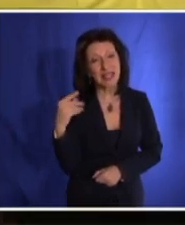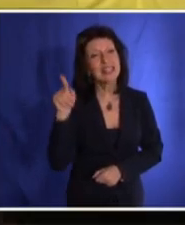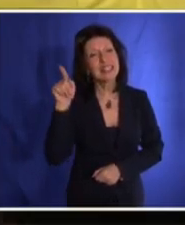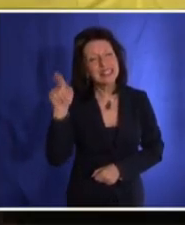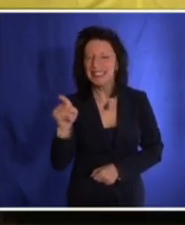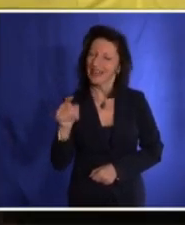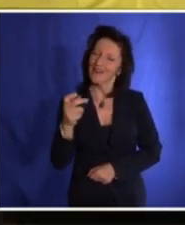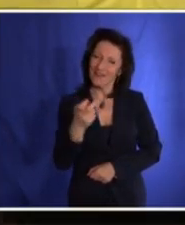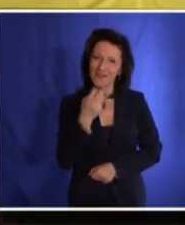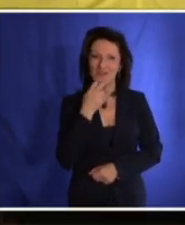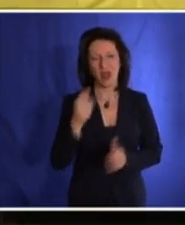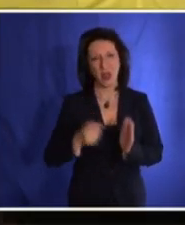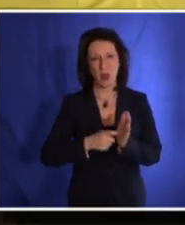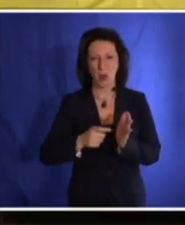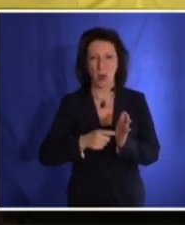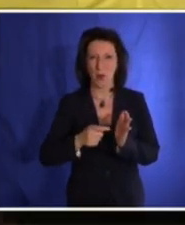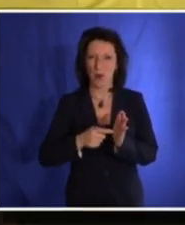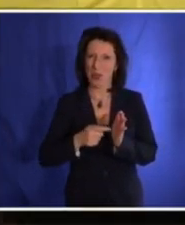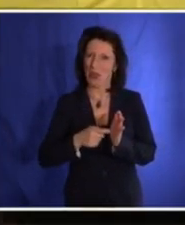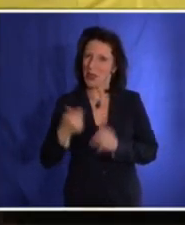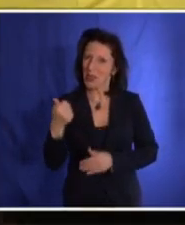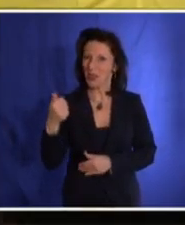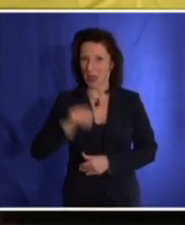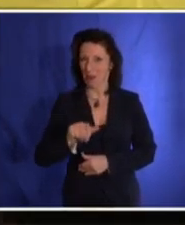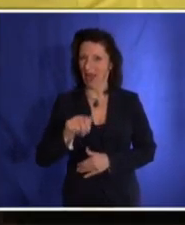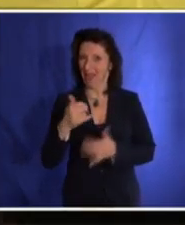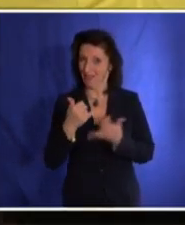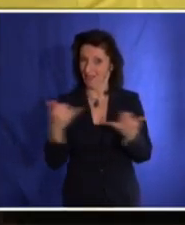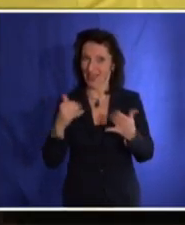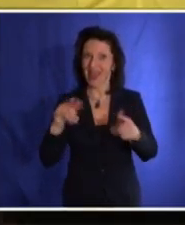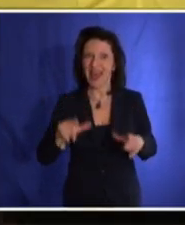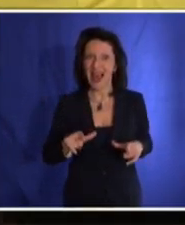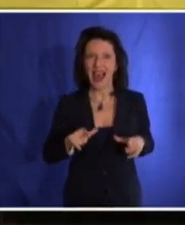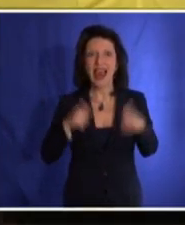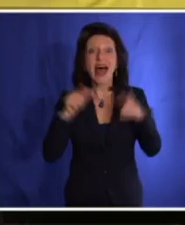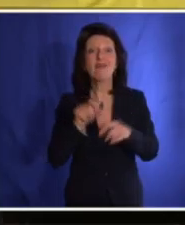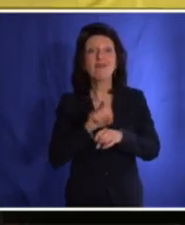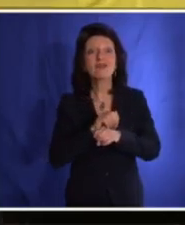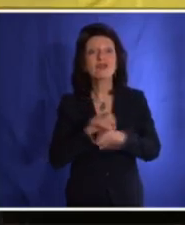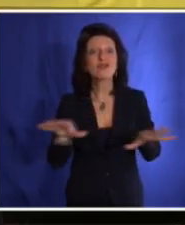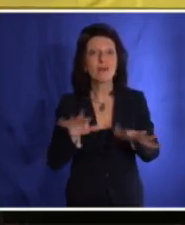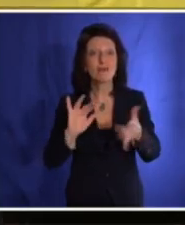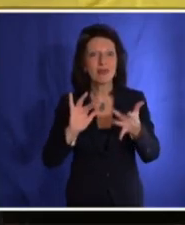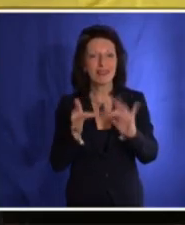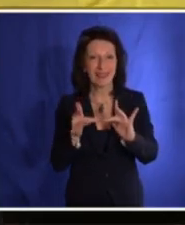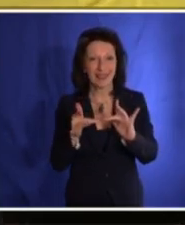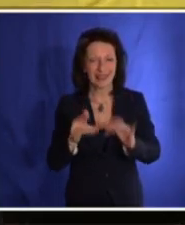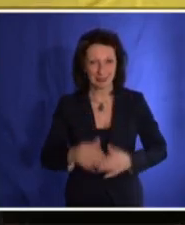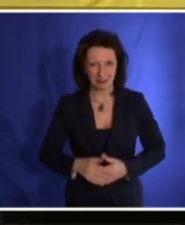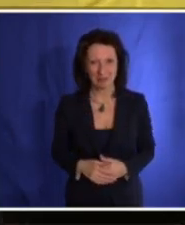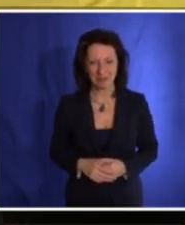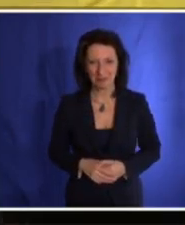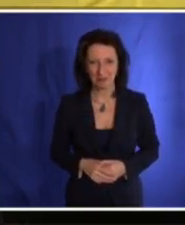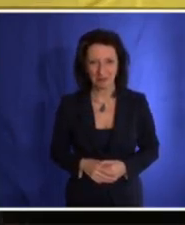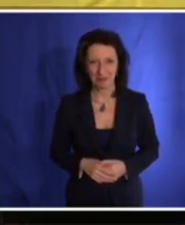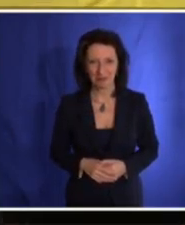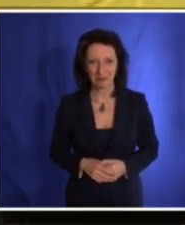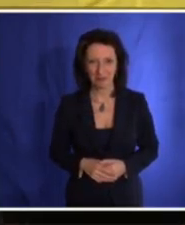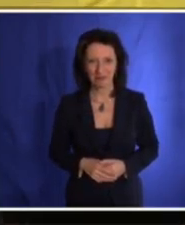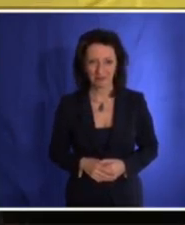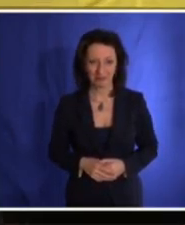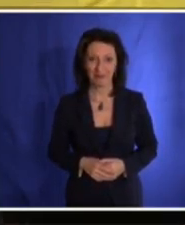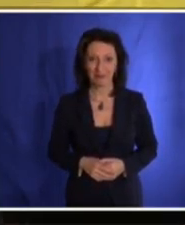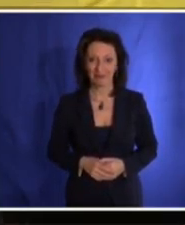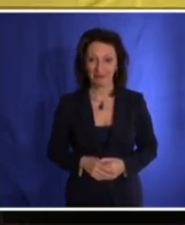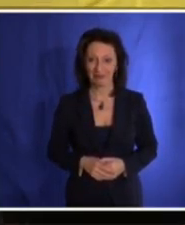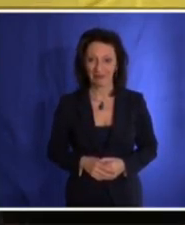nicht nehmen, mit dabei zu sein über den Livestream im Internet. Und